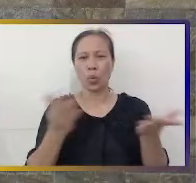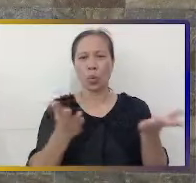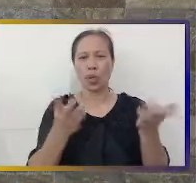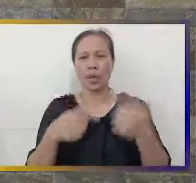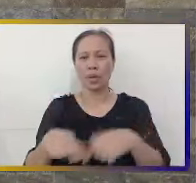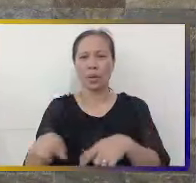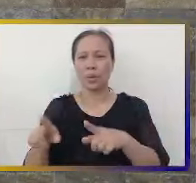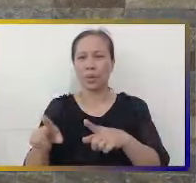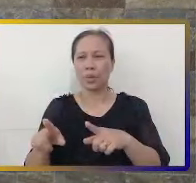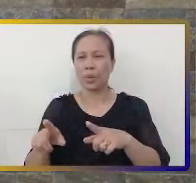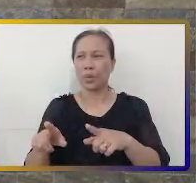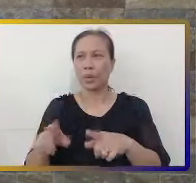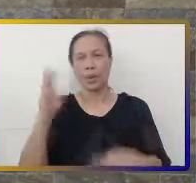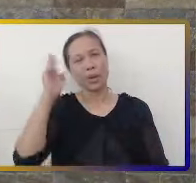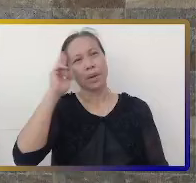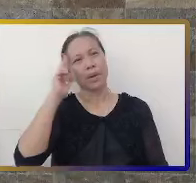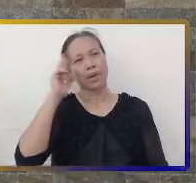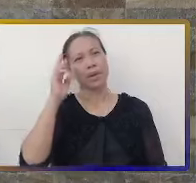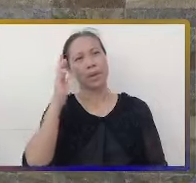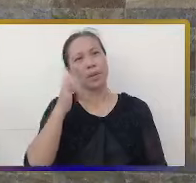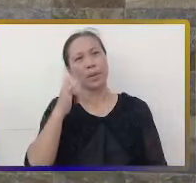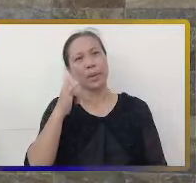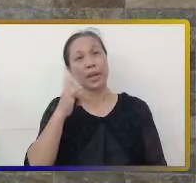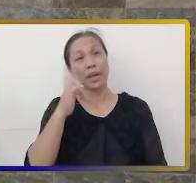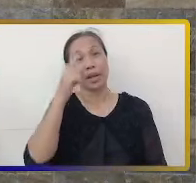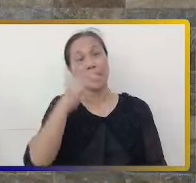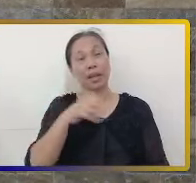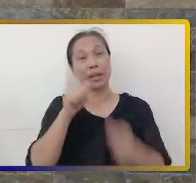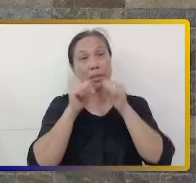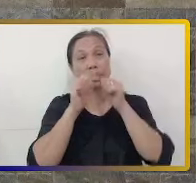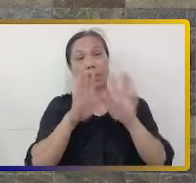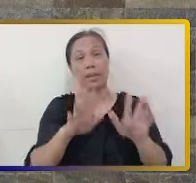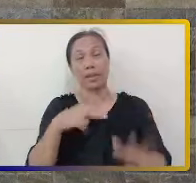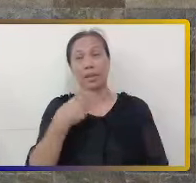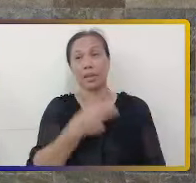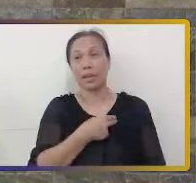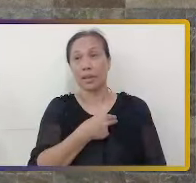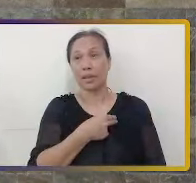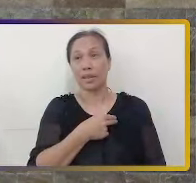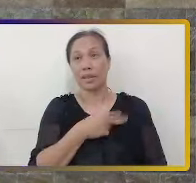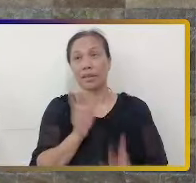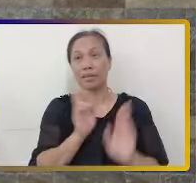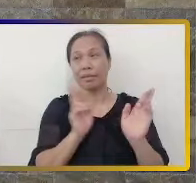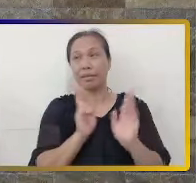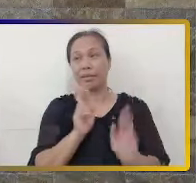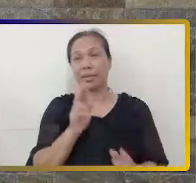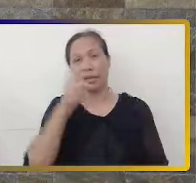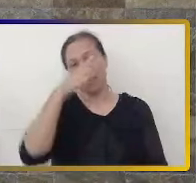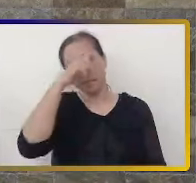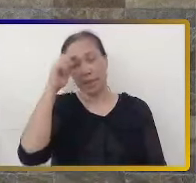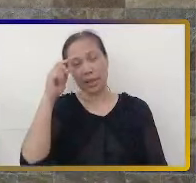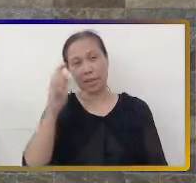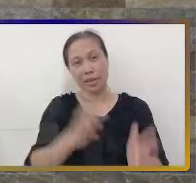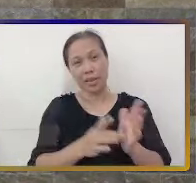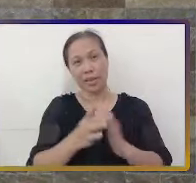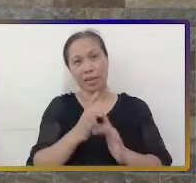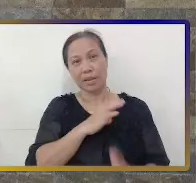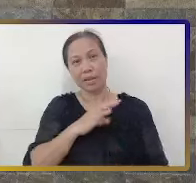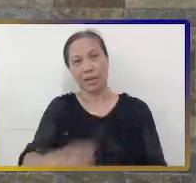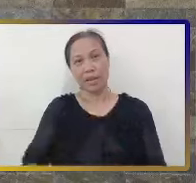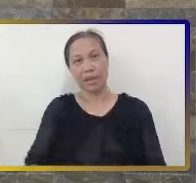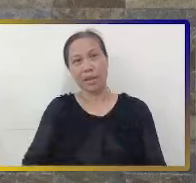understand and the reason why God is blessing that kapatid Alam niyo kung bakit Are you ready because Jesus came to save